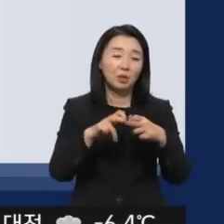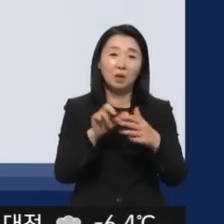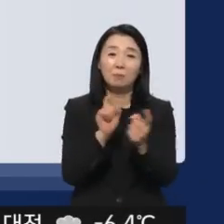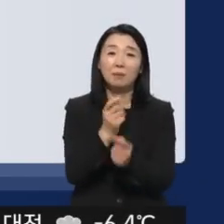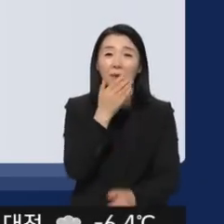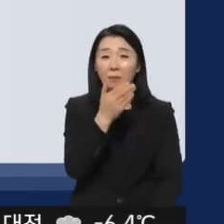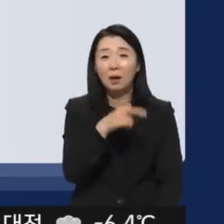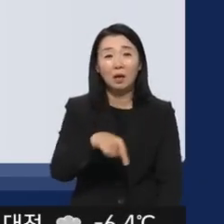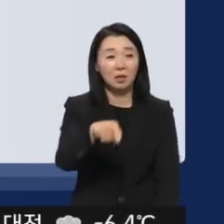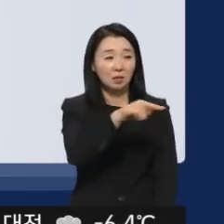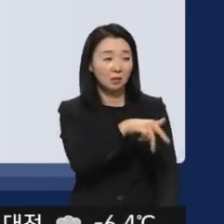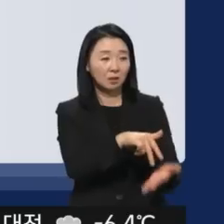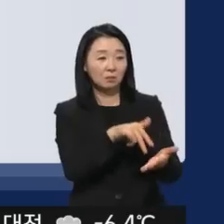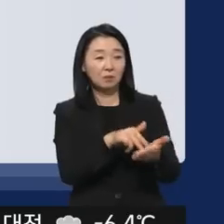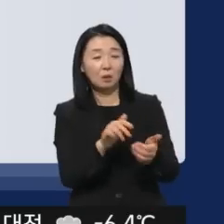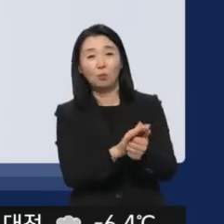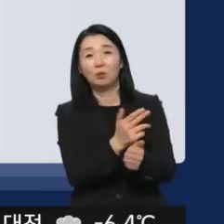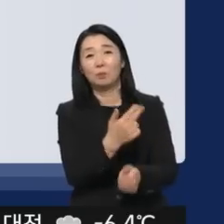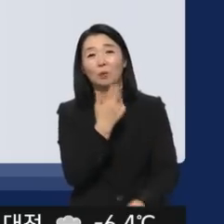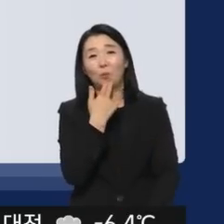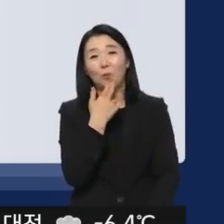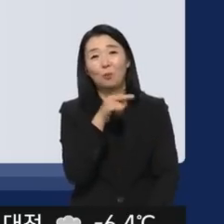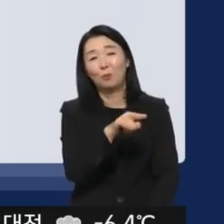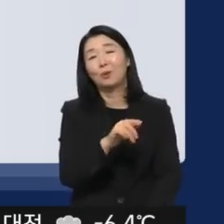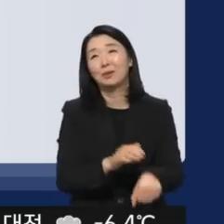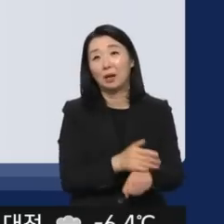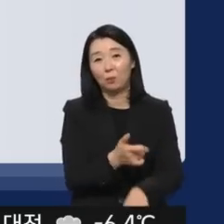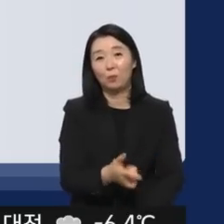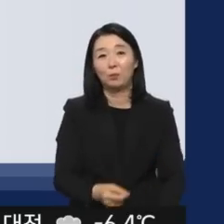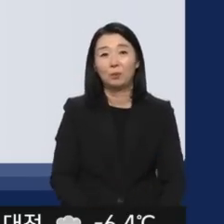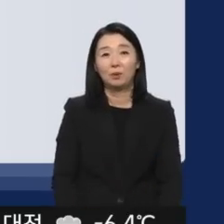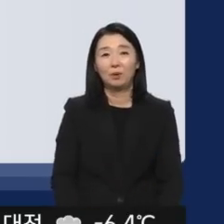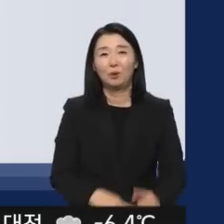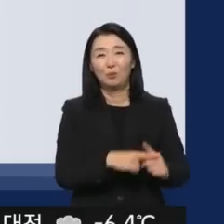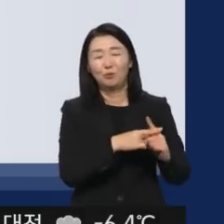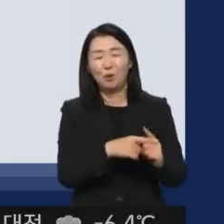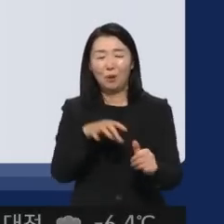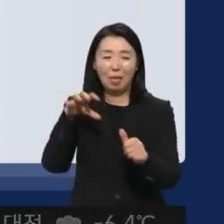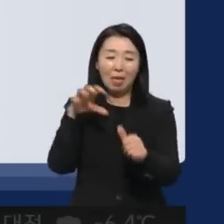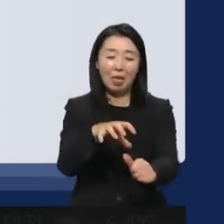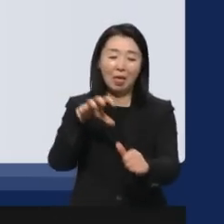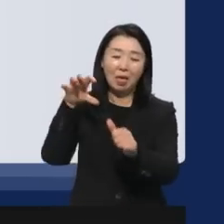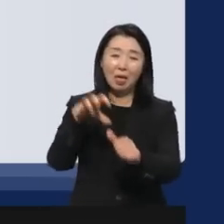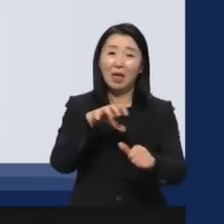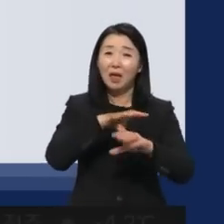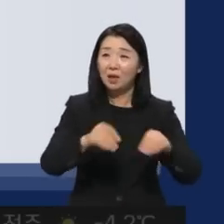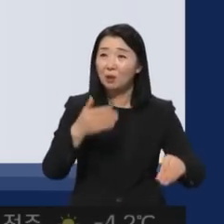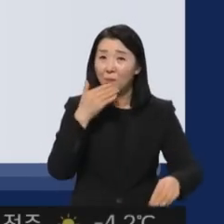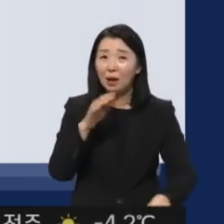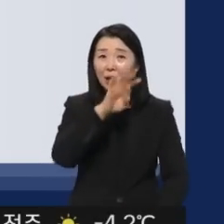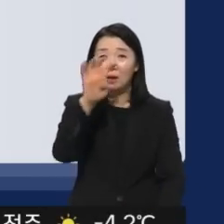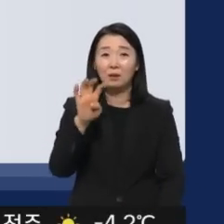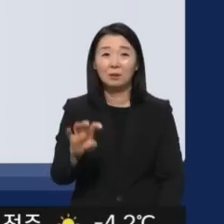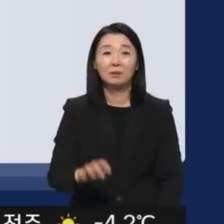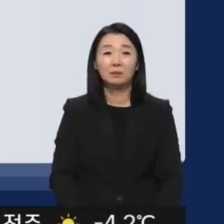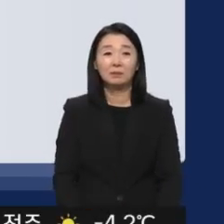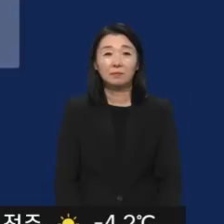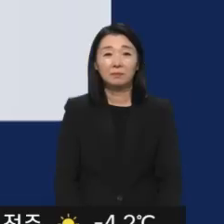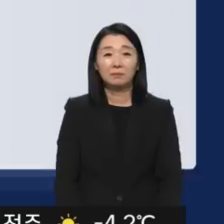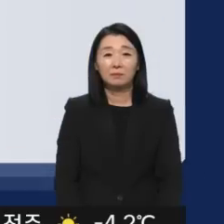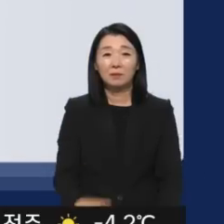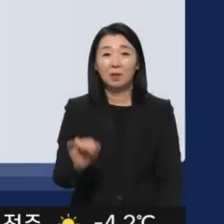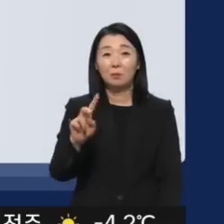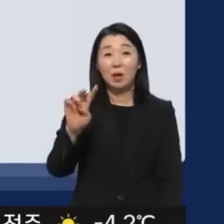건데 그들의 형편을 보살피지 않은 건 잘못이다. 무조건 탄압한다고 해결이 될까라고 하셨고요.